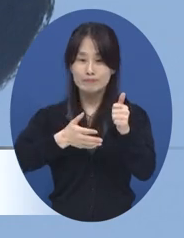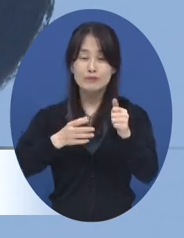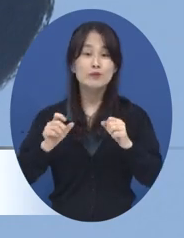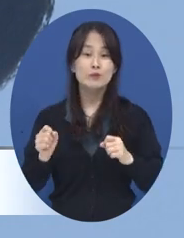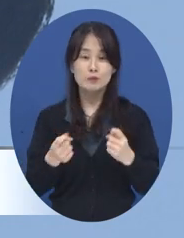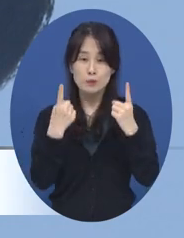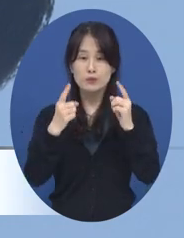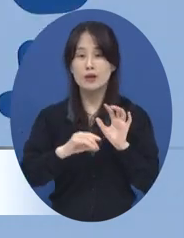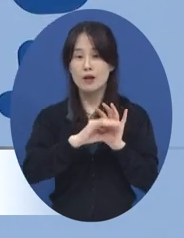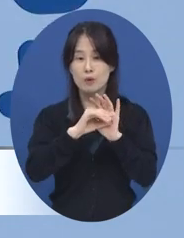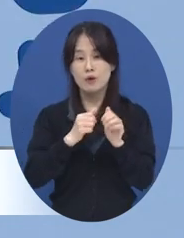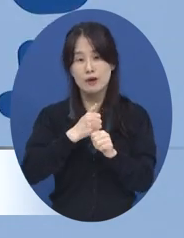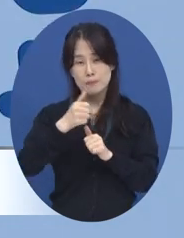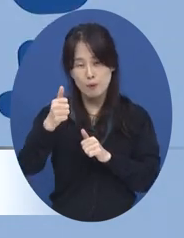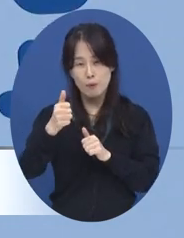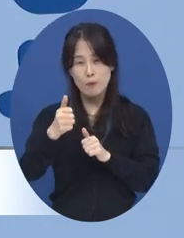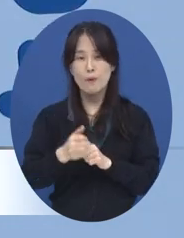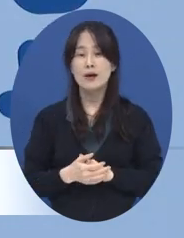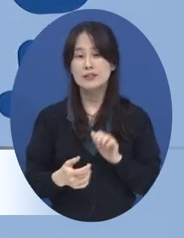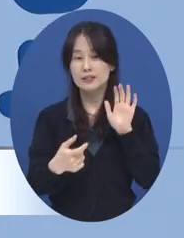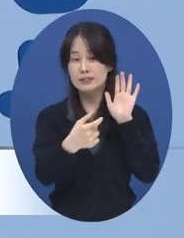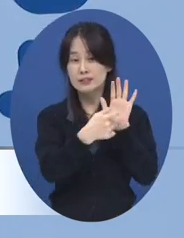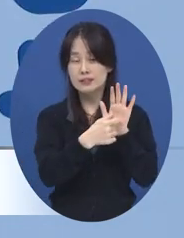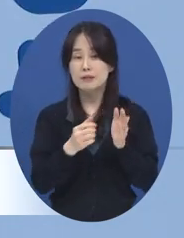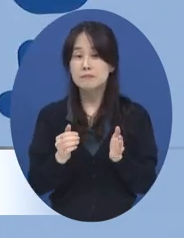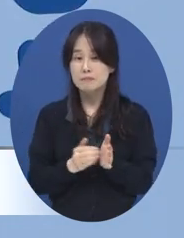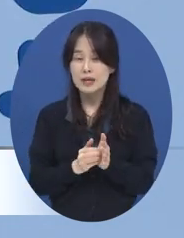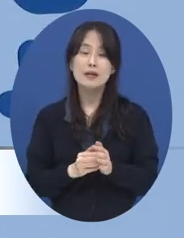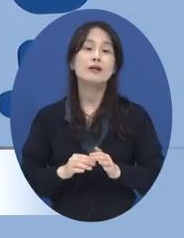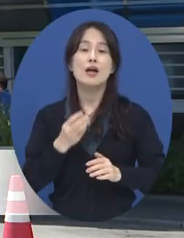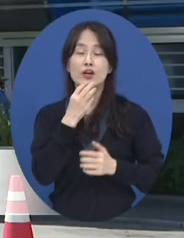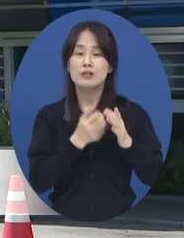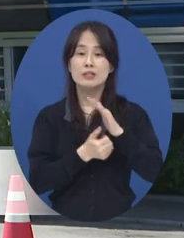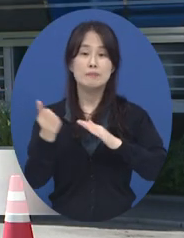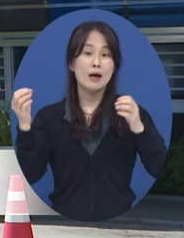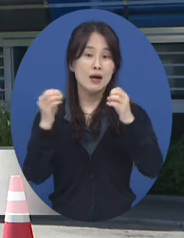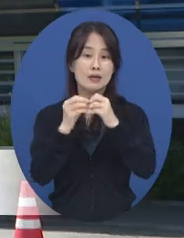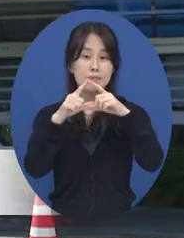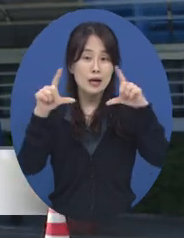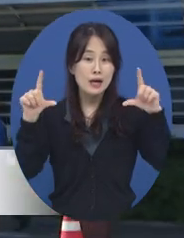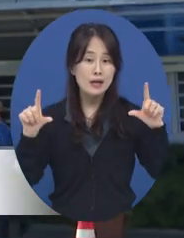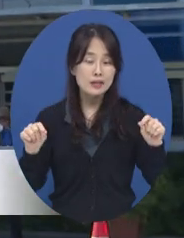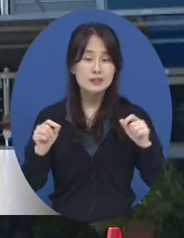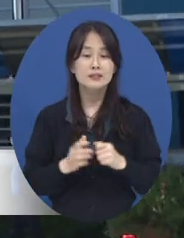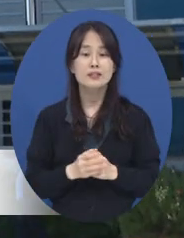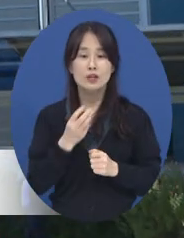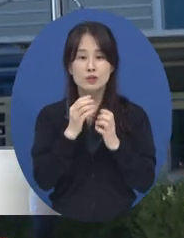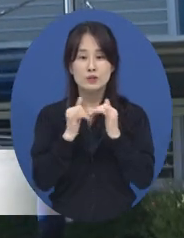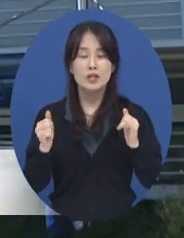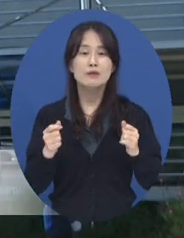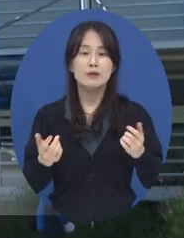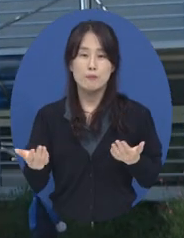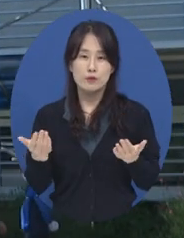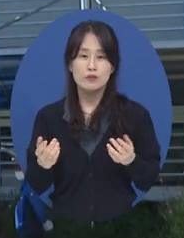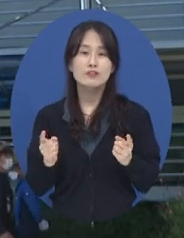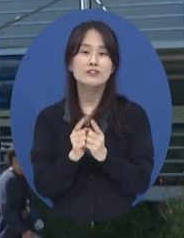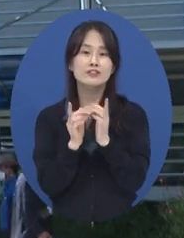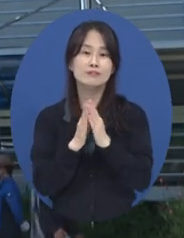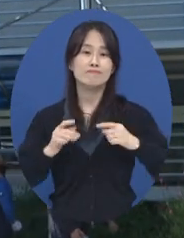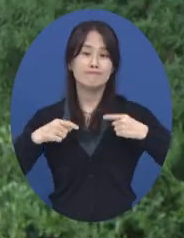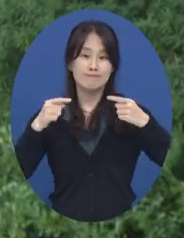동시에 코로나19를 극복하자는 메시지를 담은 이번 경기 희망 글판은 경기도민이 모델로 직접